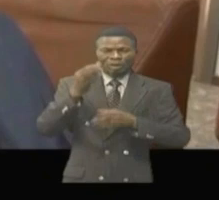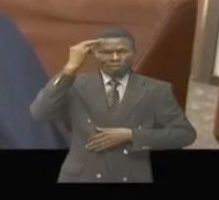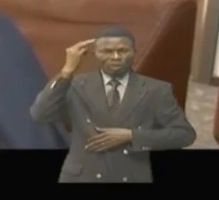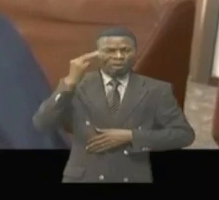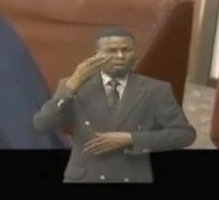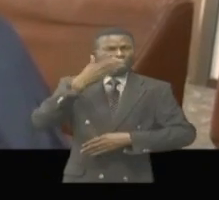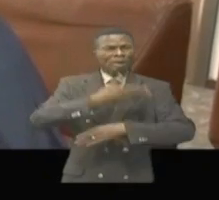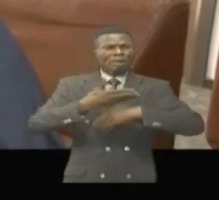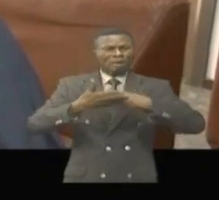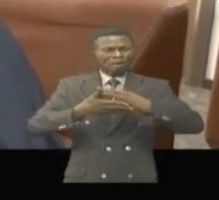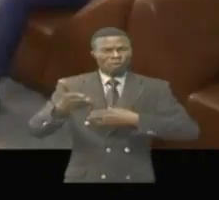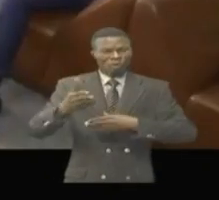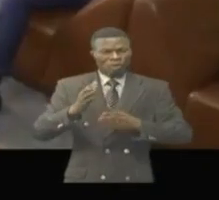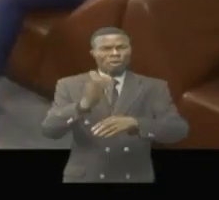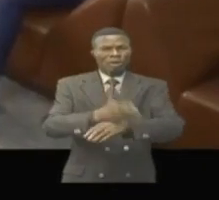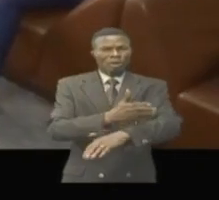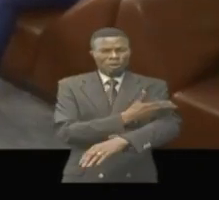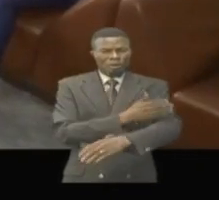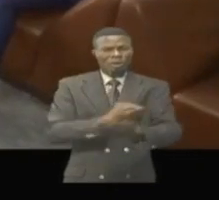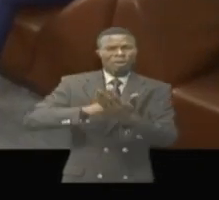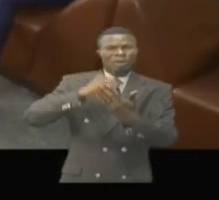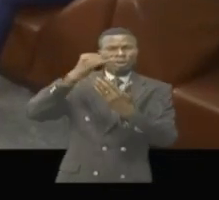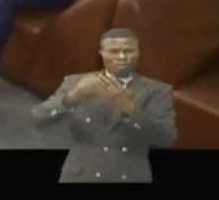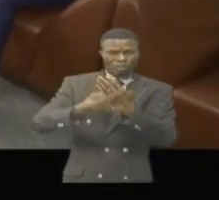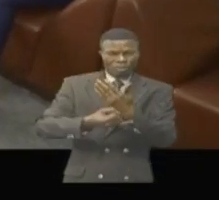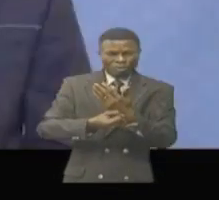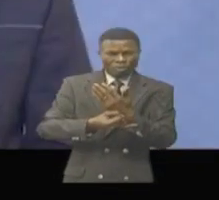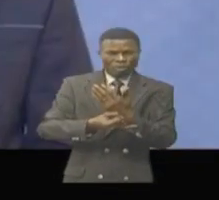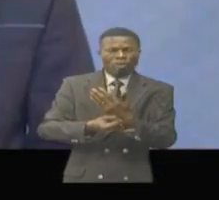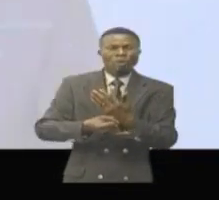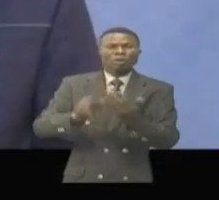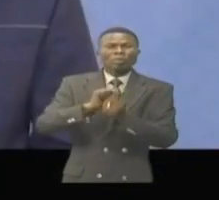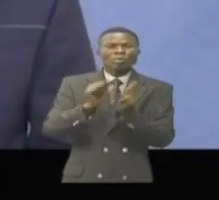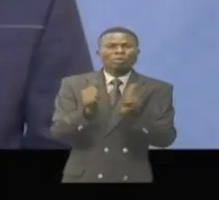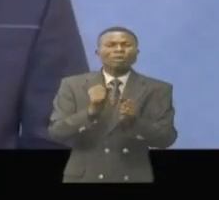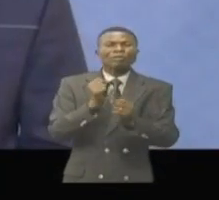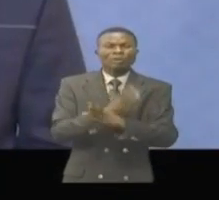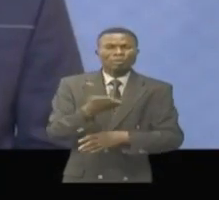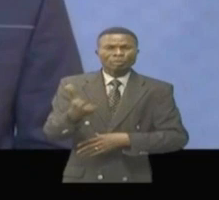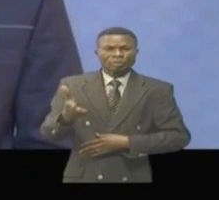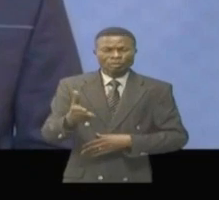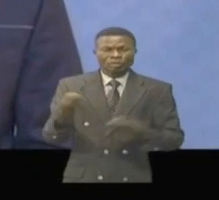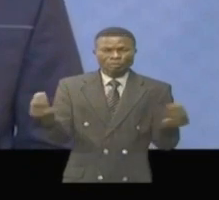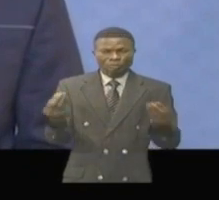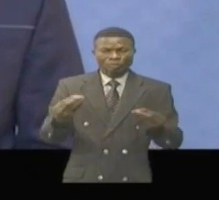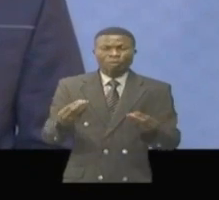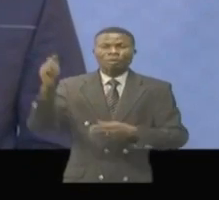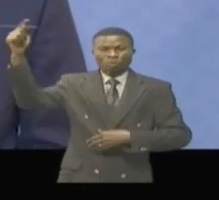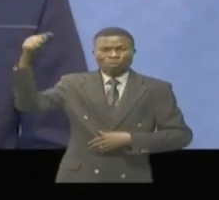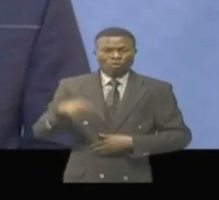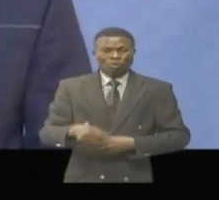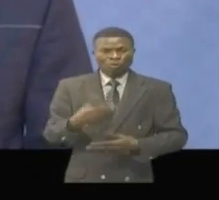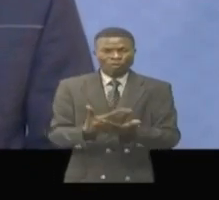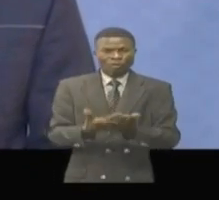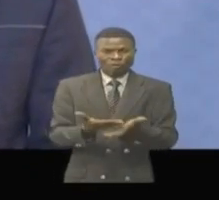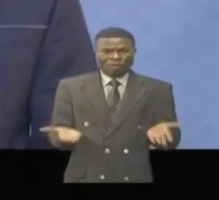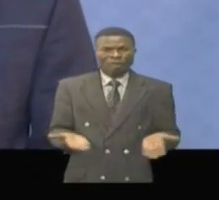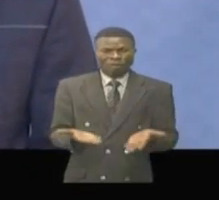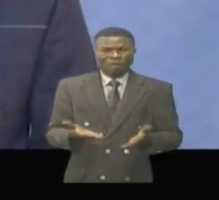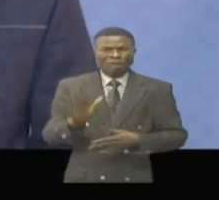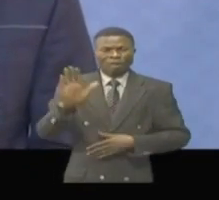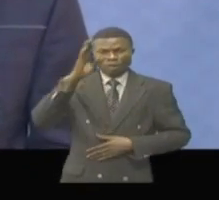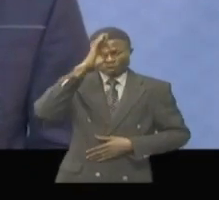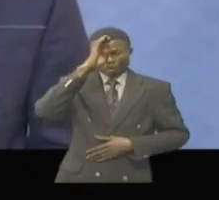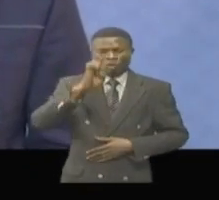ITP l'évolution du projet en phase de sa matérialisation. La raison pour laquelle j'ai été envoyé très rapidement par son Excellence